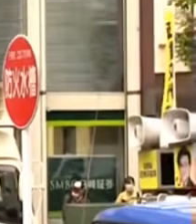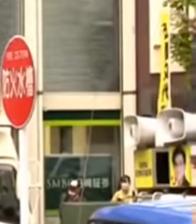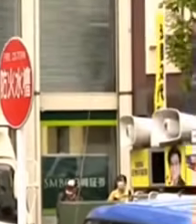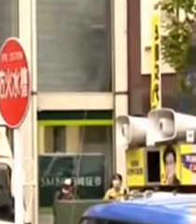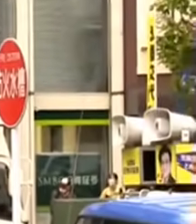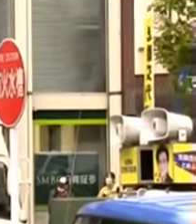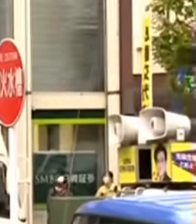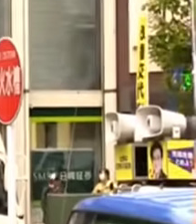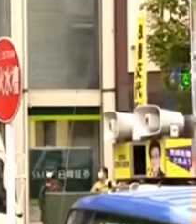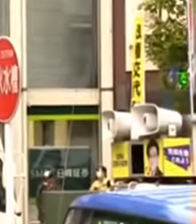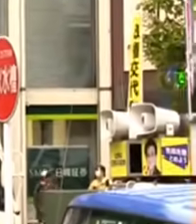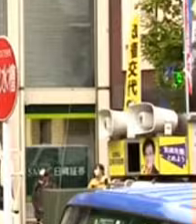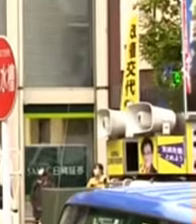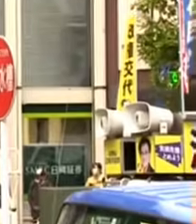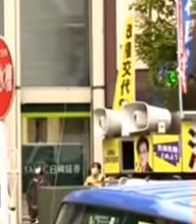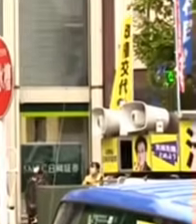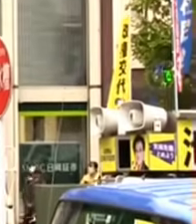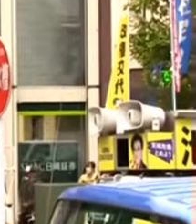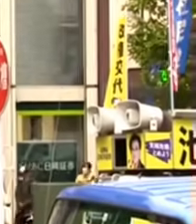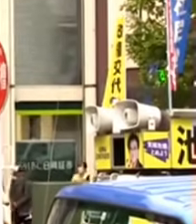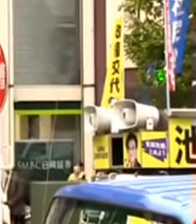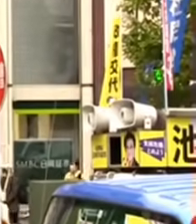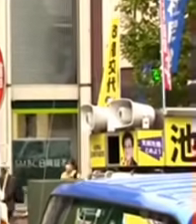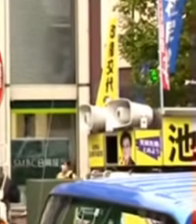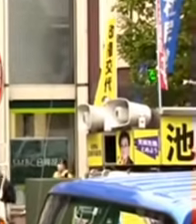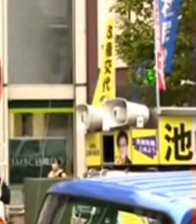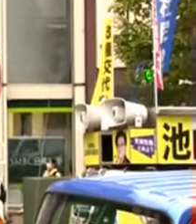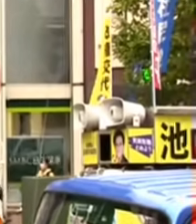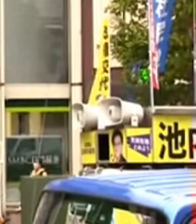願いいたしまして、本日の街頭演説を